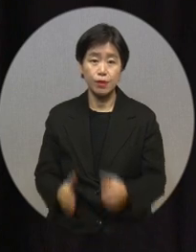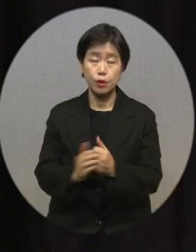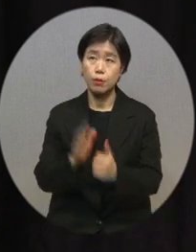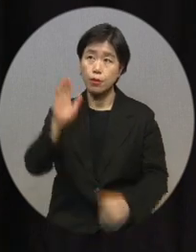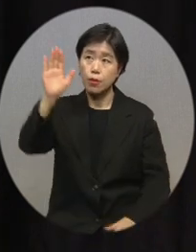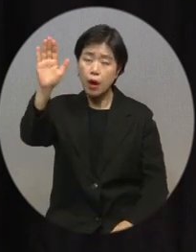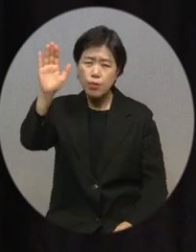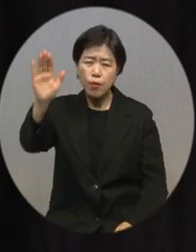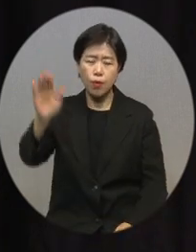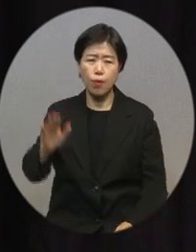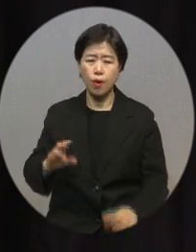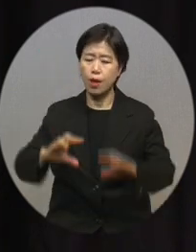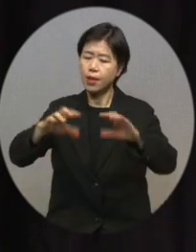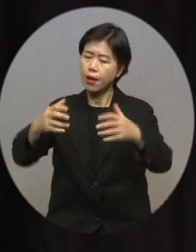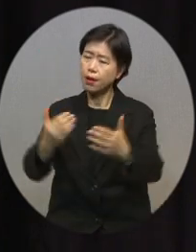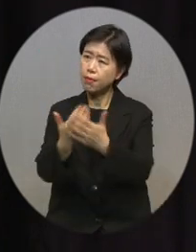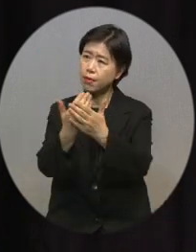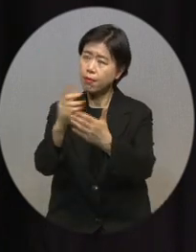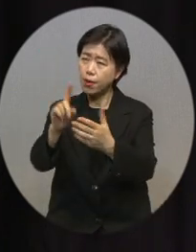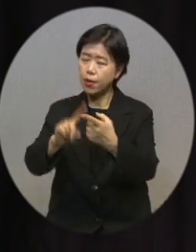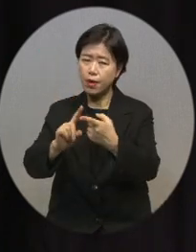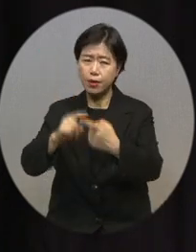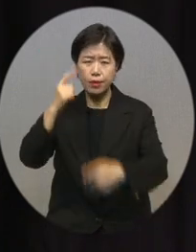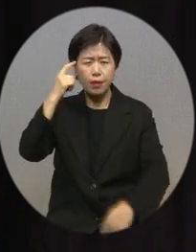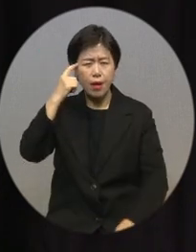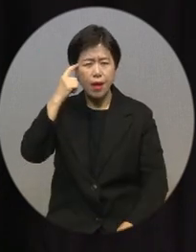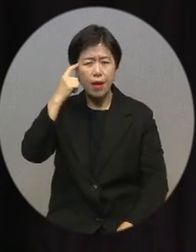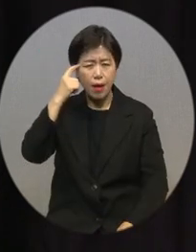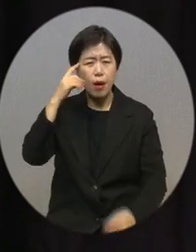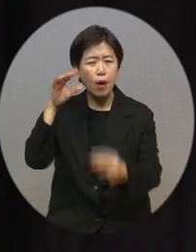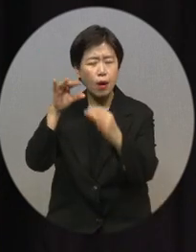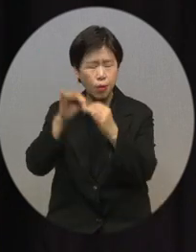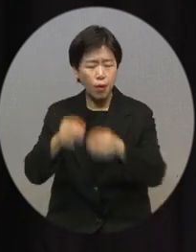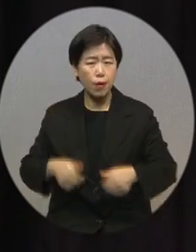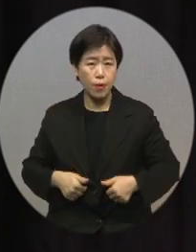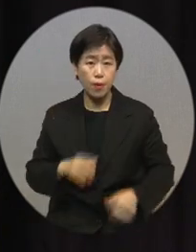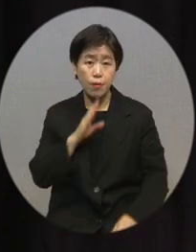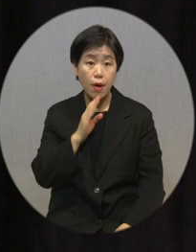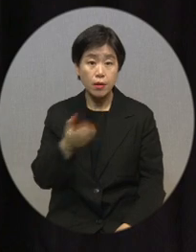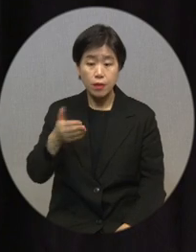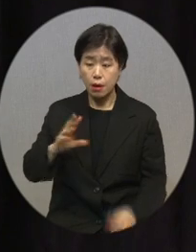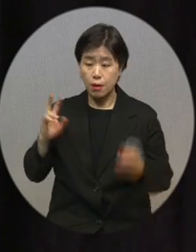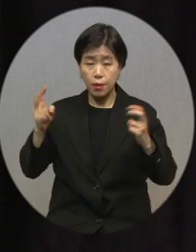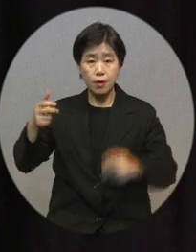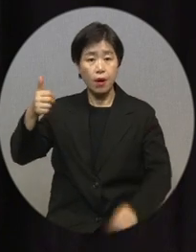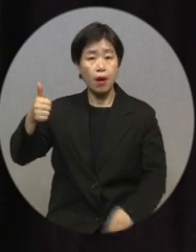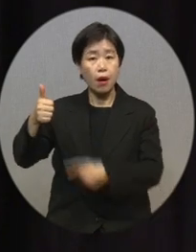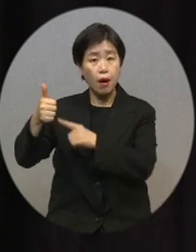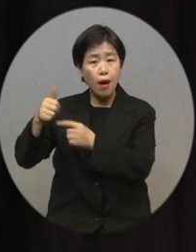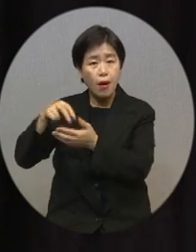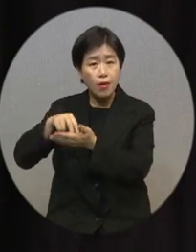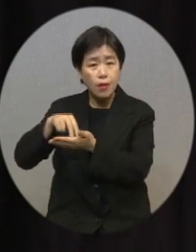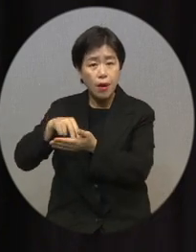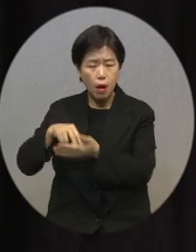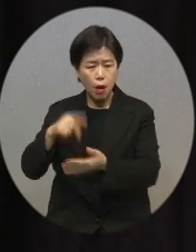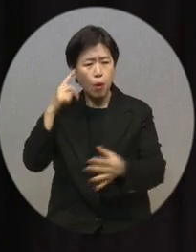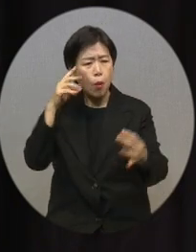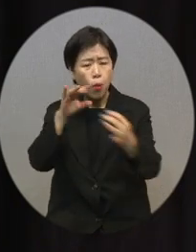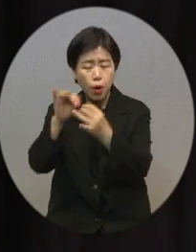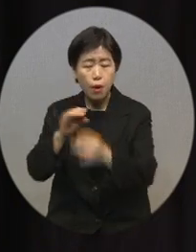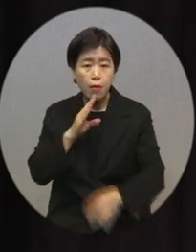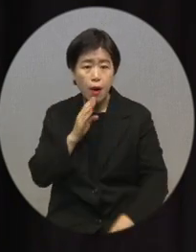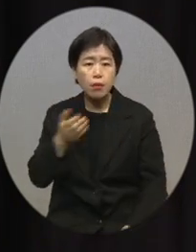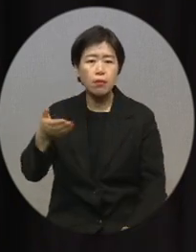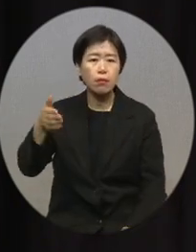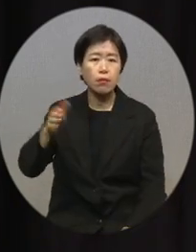미래를 봐야 되는데 나라에 네. 저는 지금 공감을 하긴 하지만은 사업주 입장에서는 참 쉽지는 않은 걸 거예요. 네, 맞습니다.